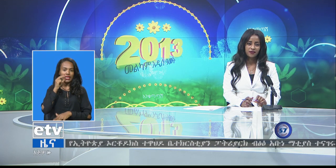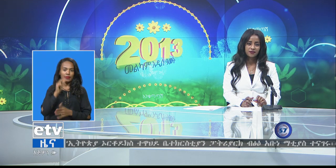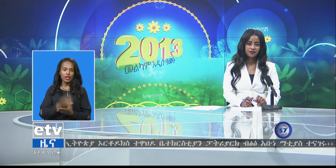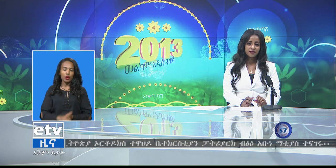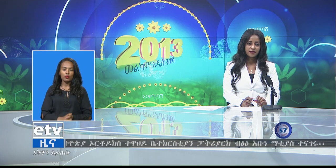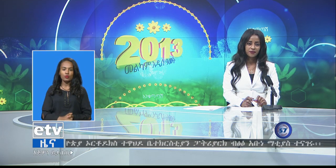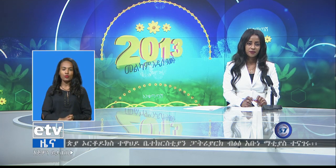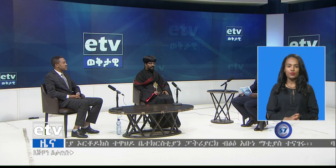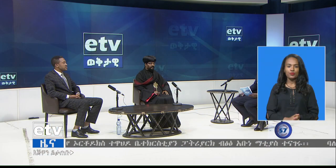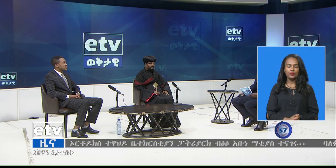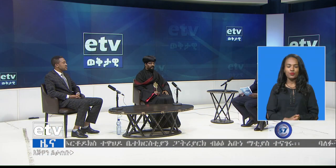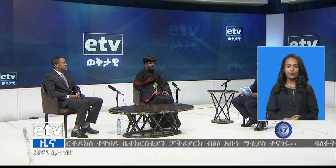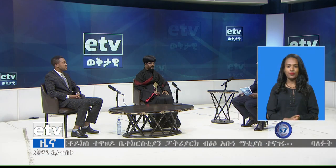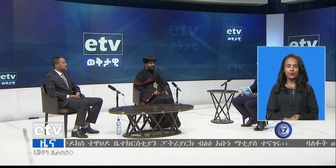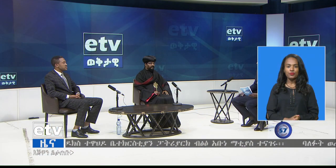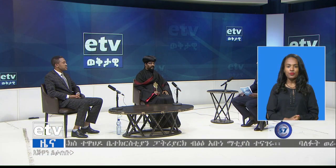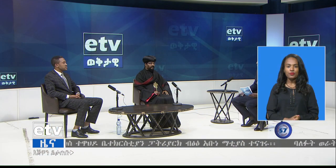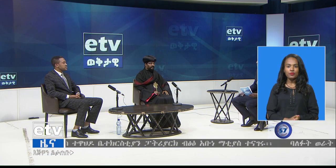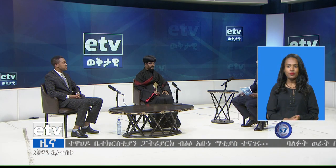ተጨማሪ አላት።